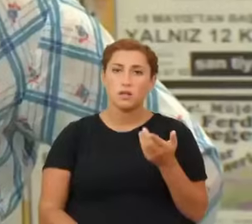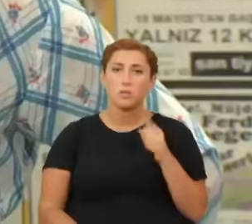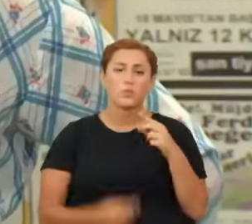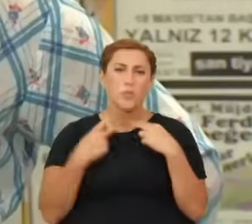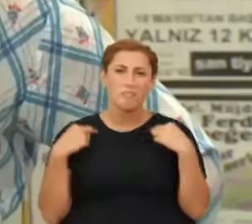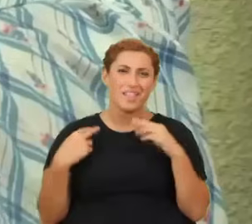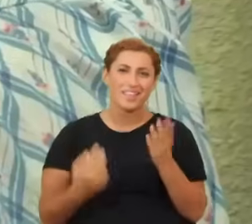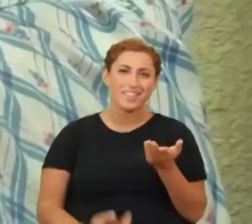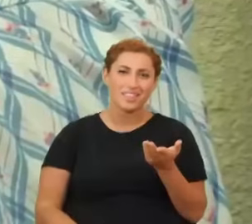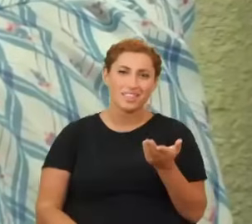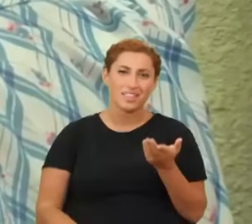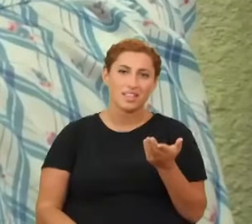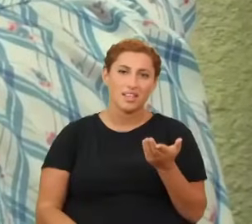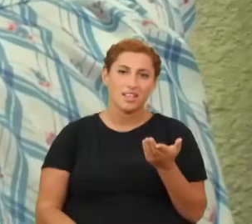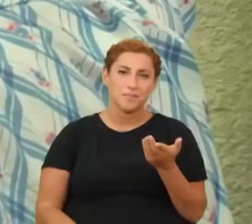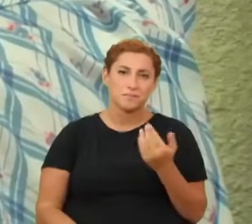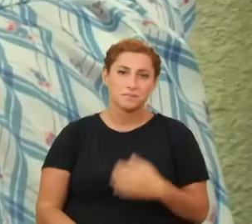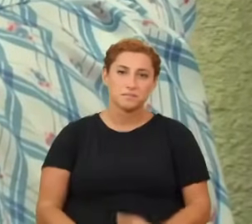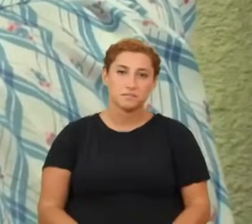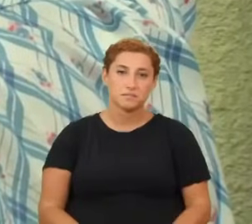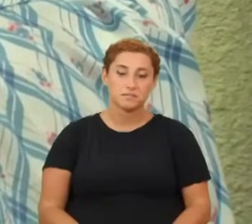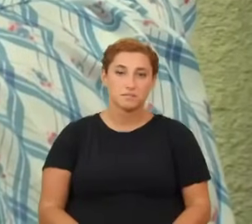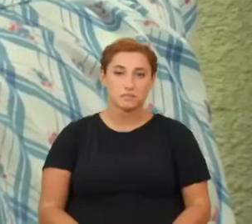Bu gömlek ne?